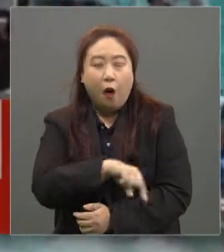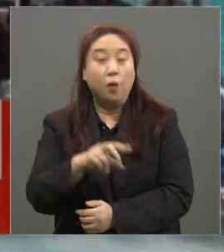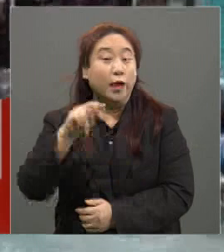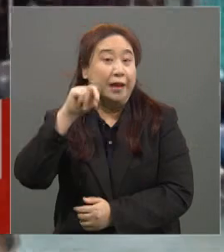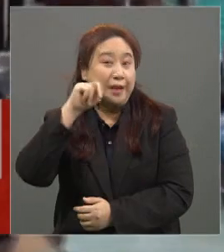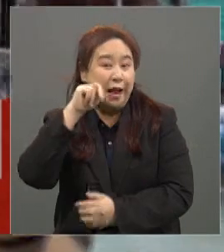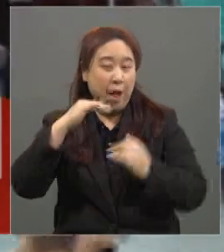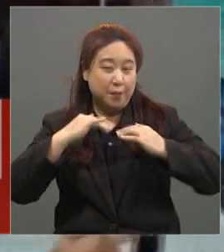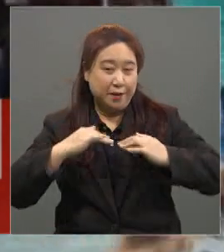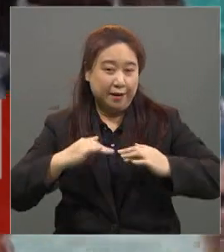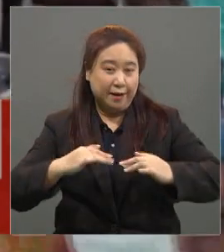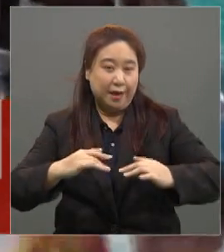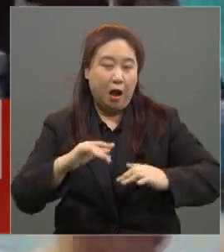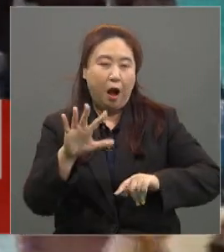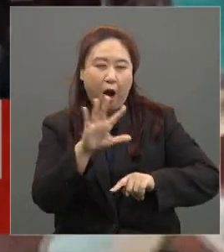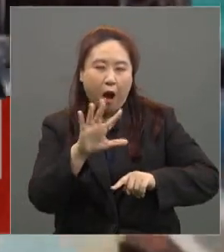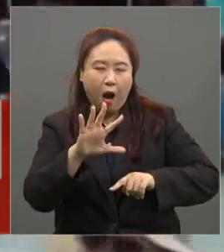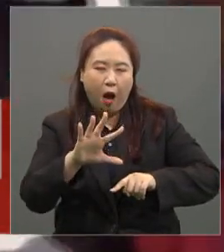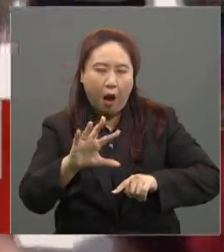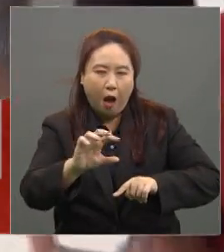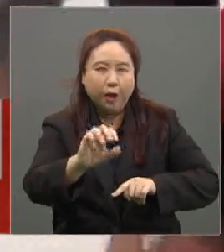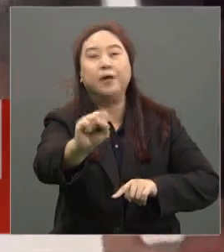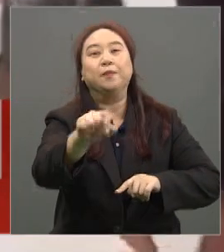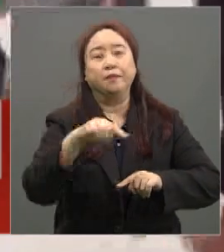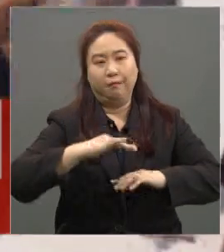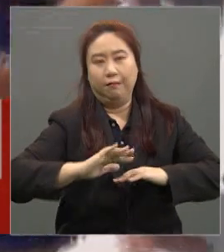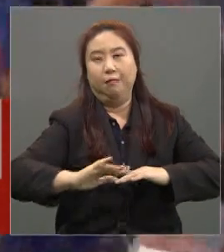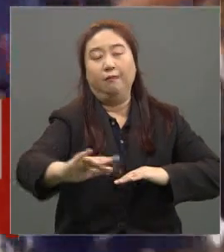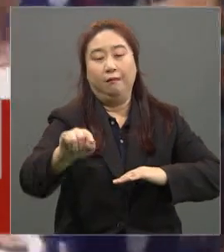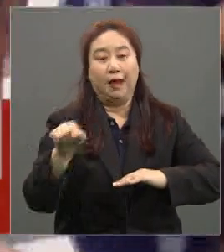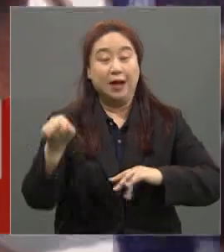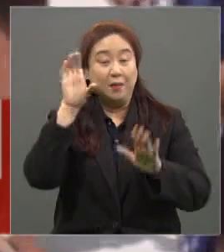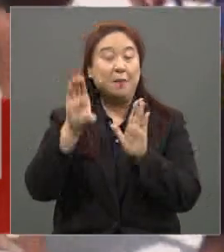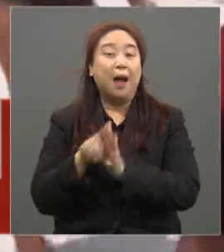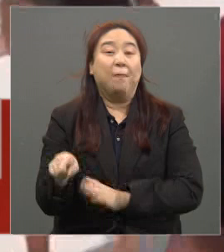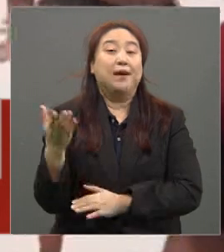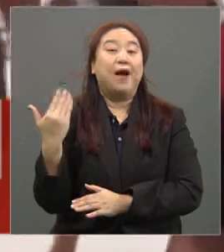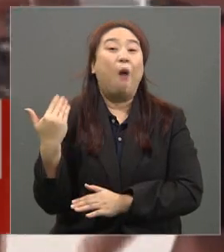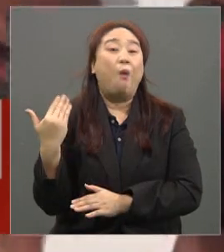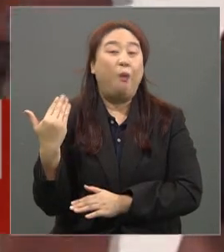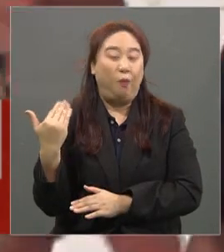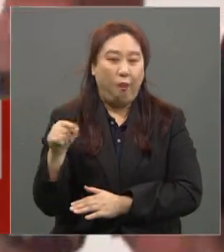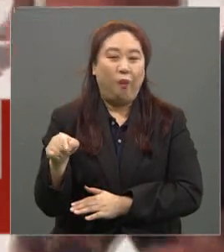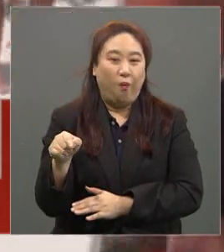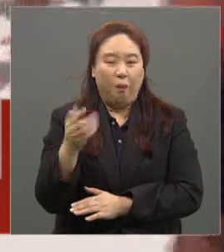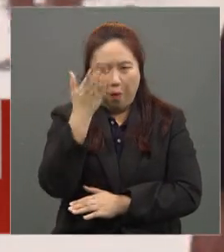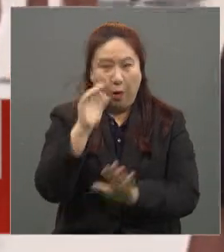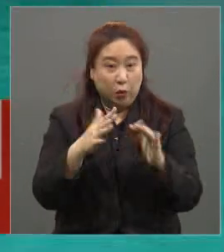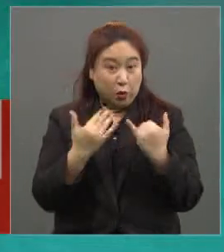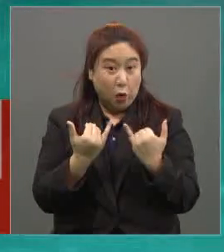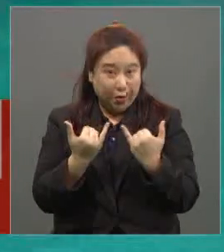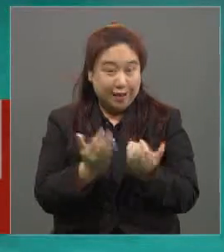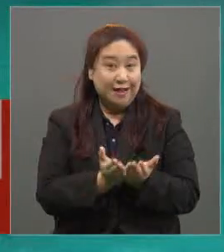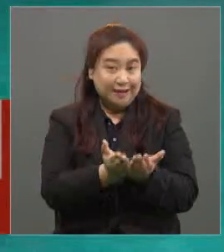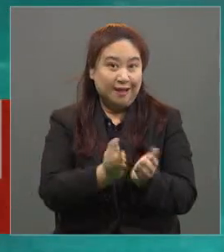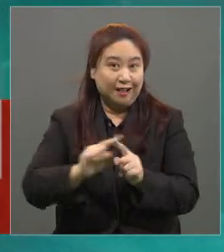ทะเลอ่ะมันจะไล่เฉดกันไปเรื่อยๆค่ะแต่ว่าบอกก่อนนะคะว่าอันนี้น่าจะเป็นภาพในอดีตก่อนที่จะมีการจัดระเบียบเพราะว่าปัจจุบันเนี่ยเรือนำเที่ยวอะไรต่าง